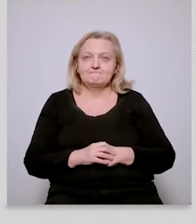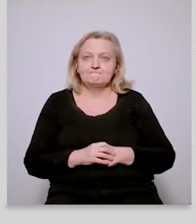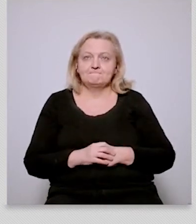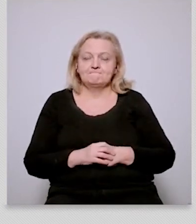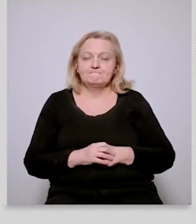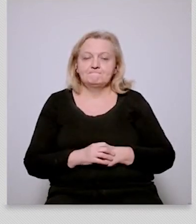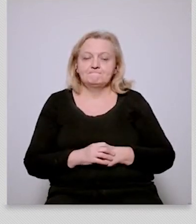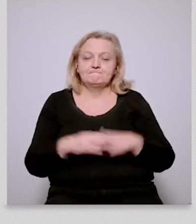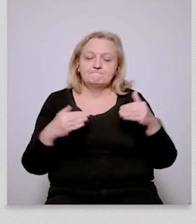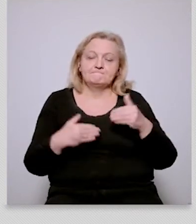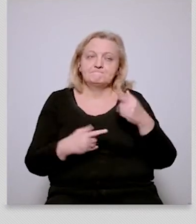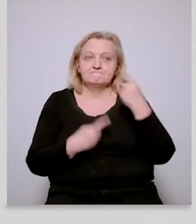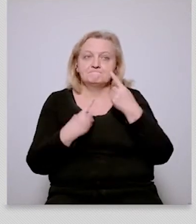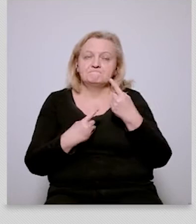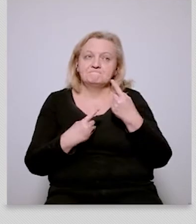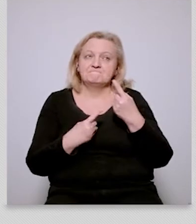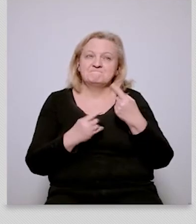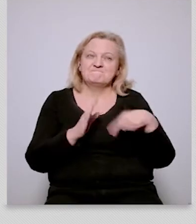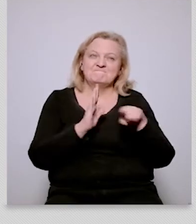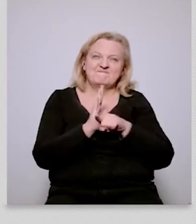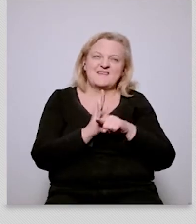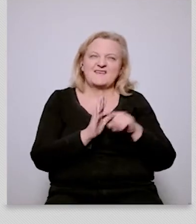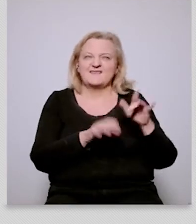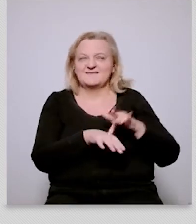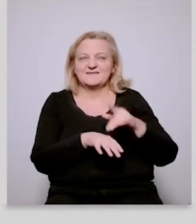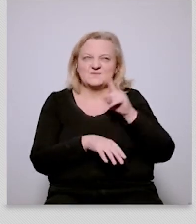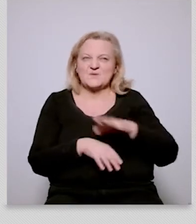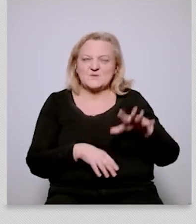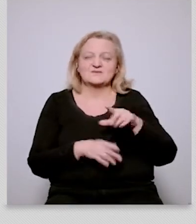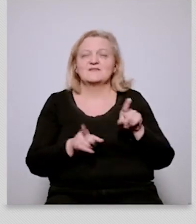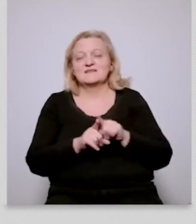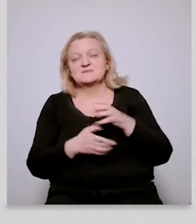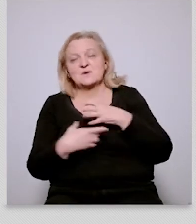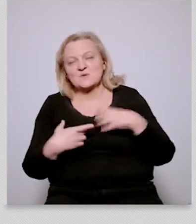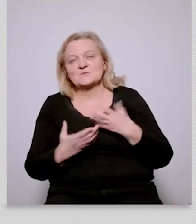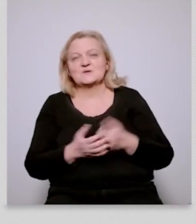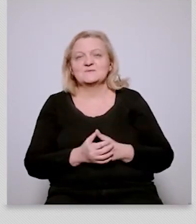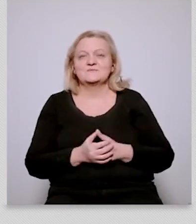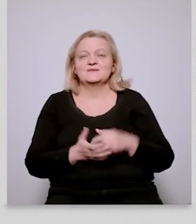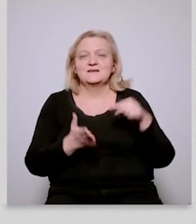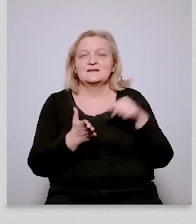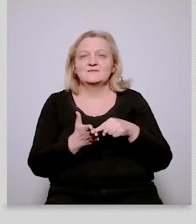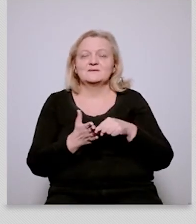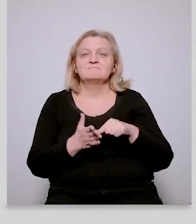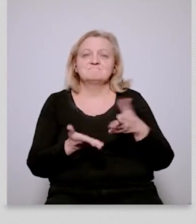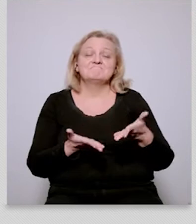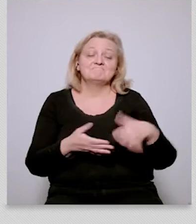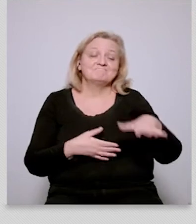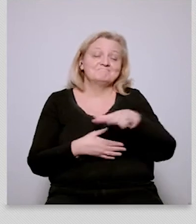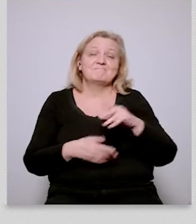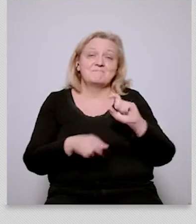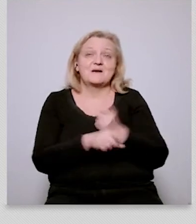gdzie można się spodziewać negatywnych skutków społecznych czy też gospodarczych zwłaszcza w takim kraju który